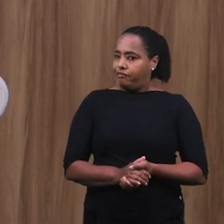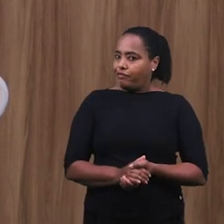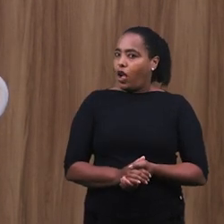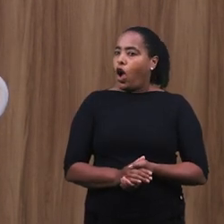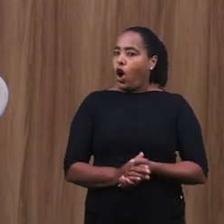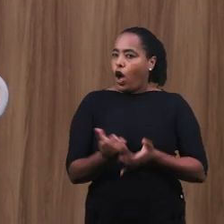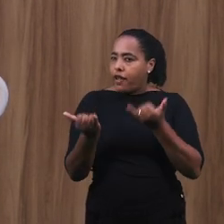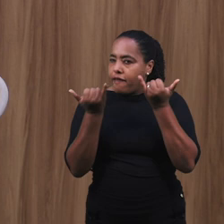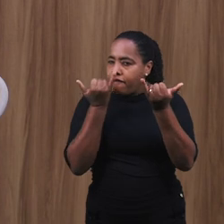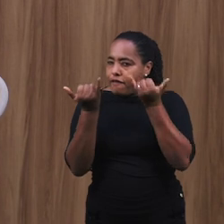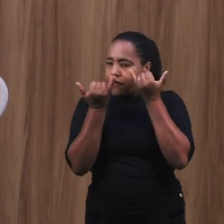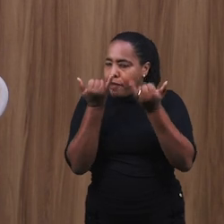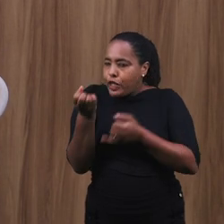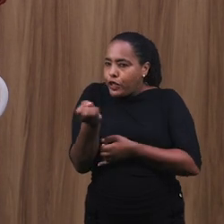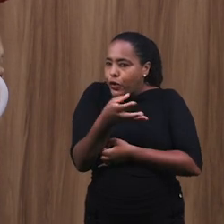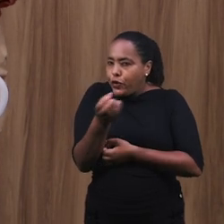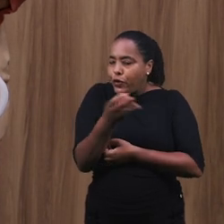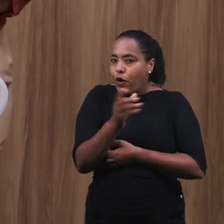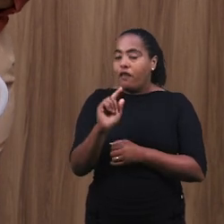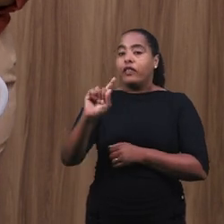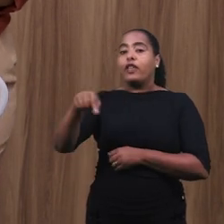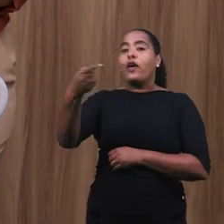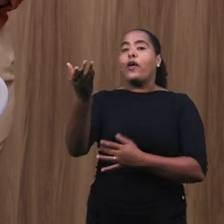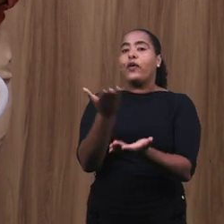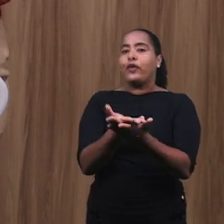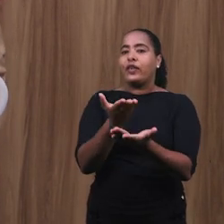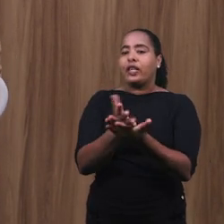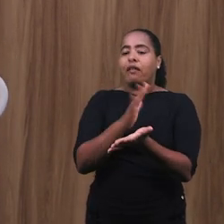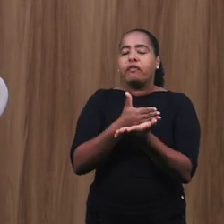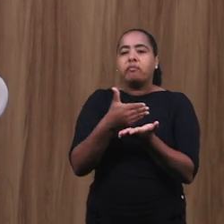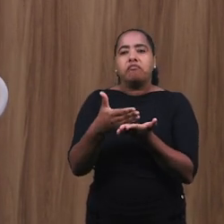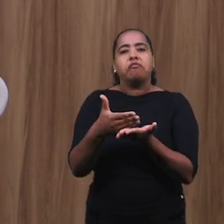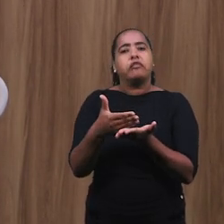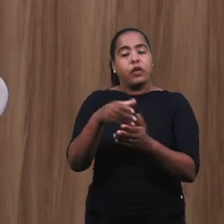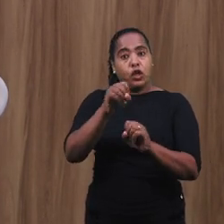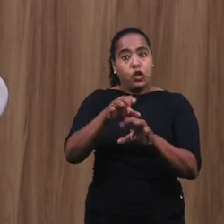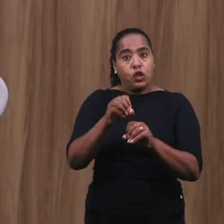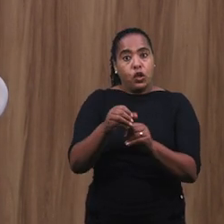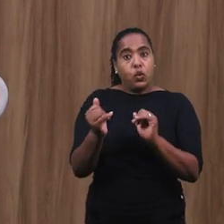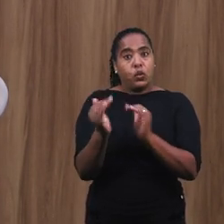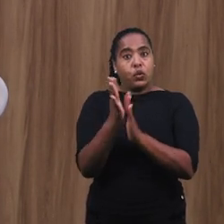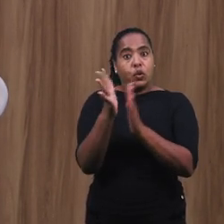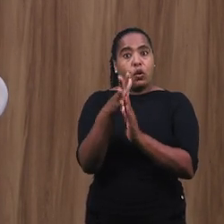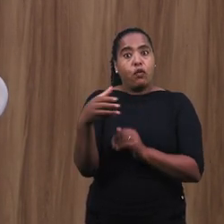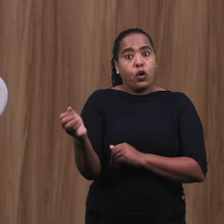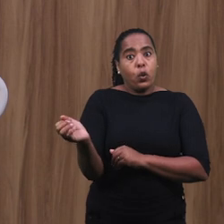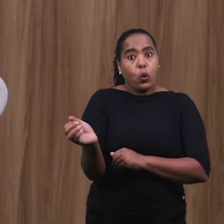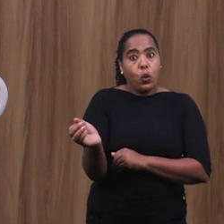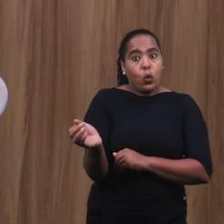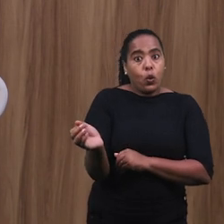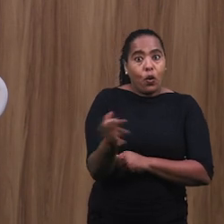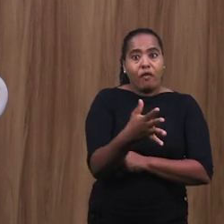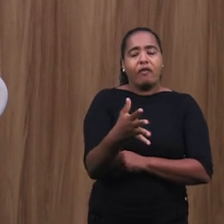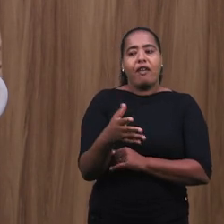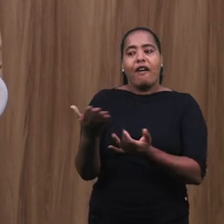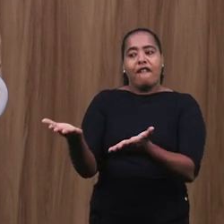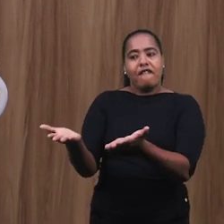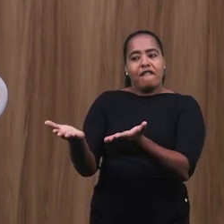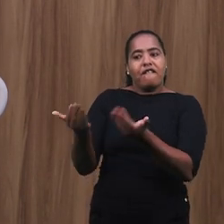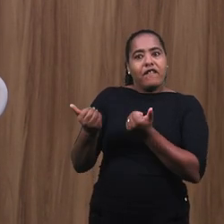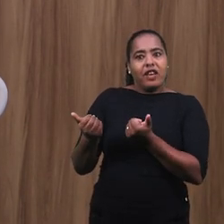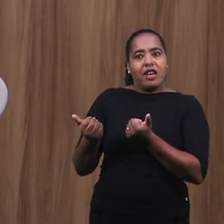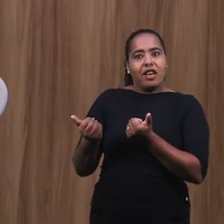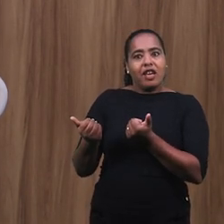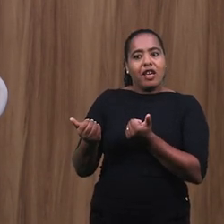étude, nous allons commencer l'enseignement d'une nouvelle louange. Viens vers le milieu. Maintenant, je veux